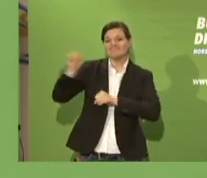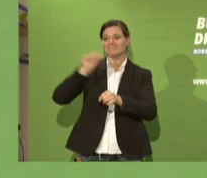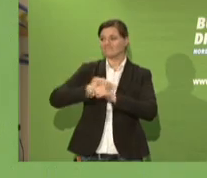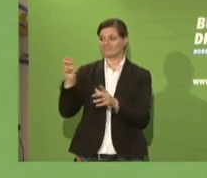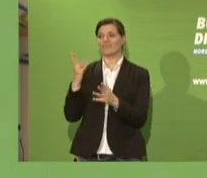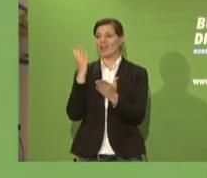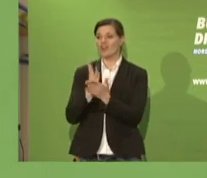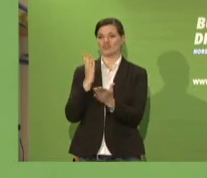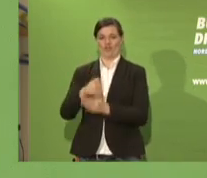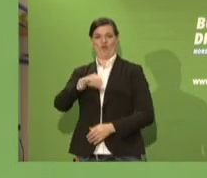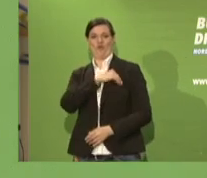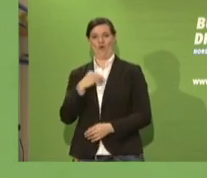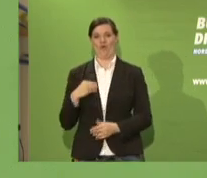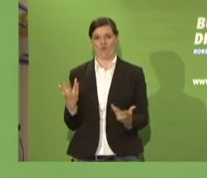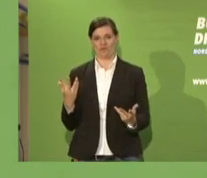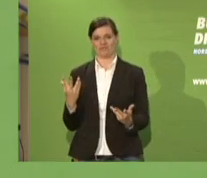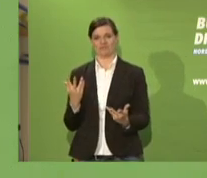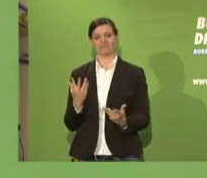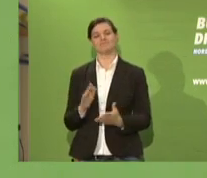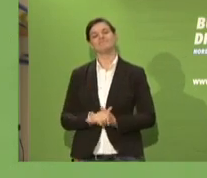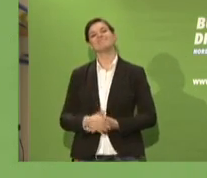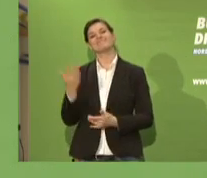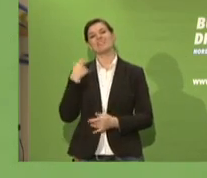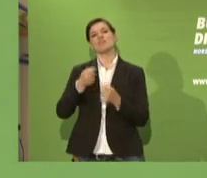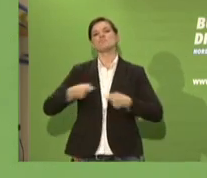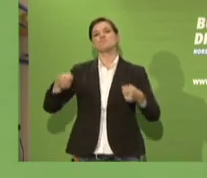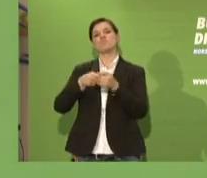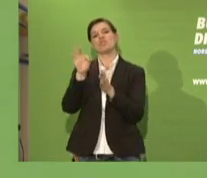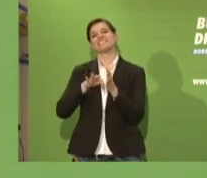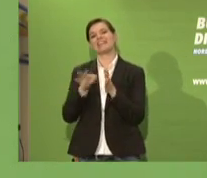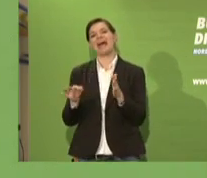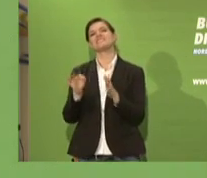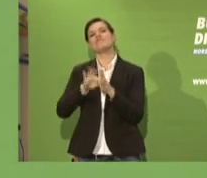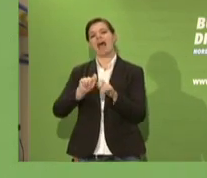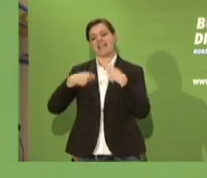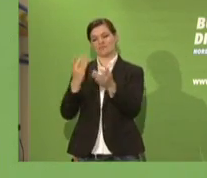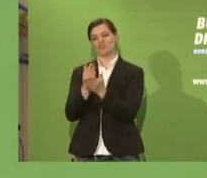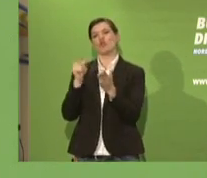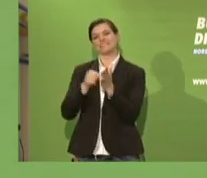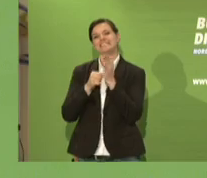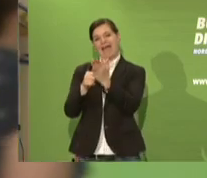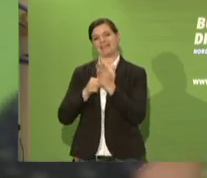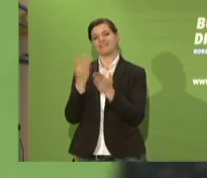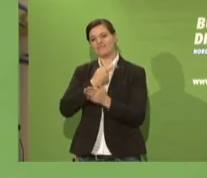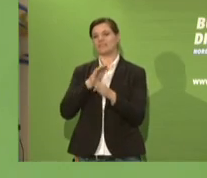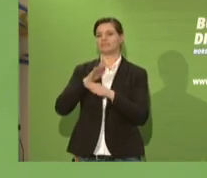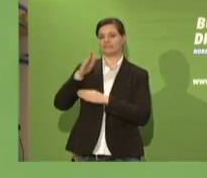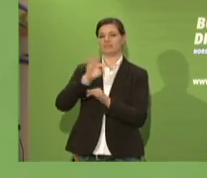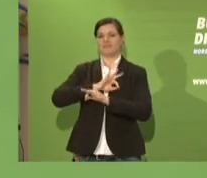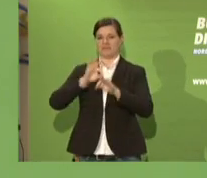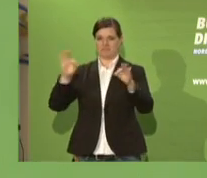überzeugt. Nach dem enttäuschenden Bundestagswahlergebnis zeigt der Trend wieder nach oben. In NRW konnten wir unser